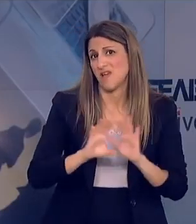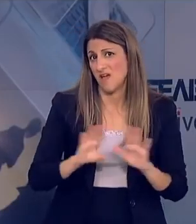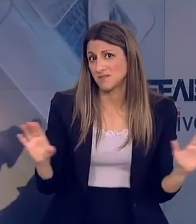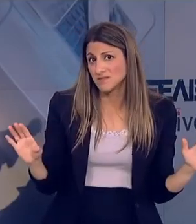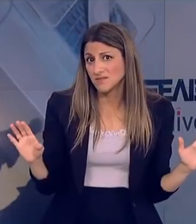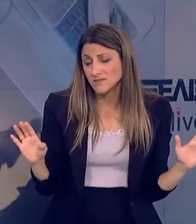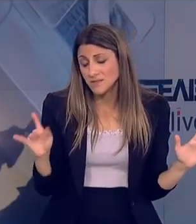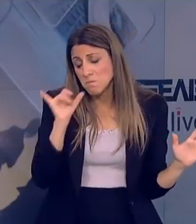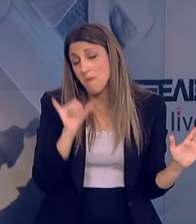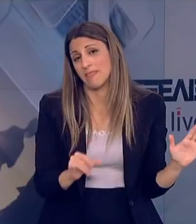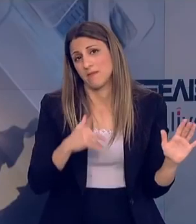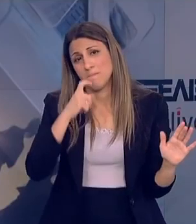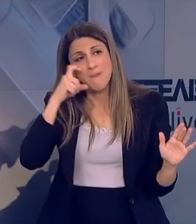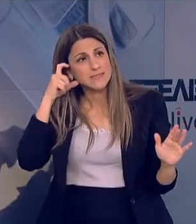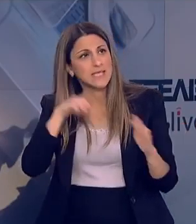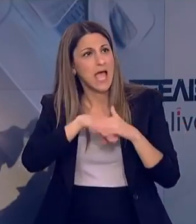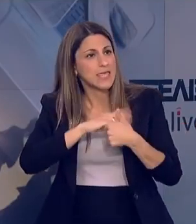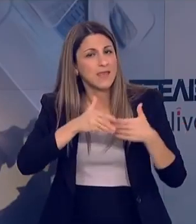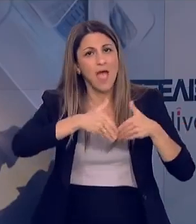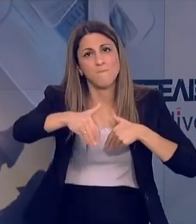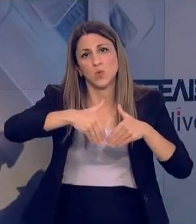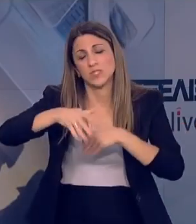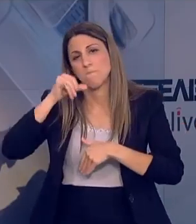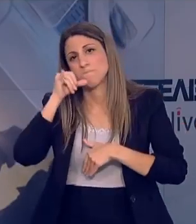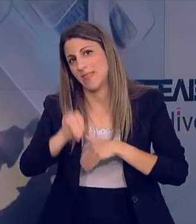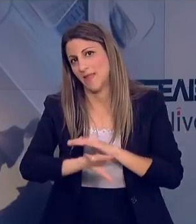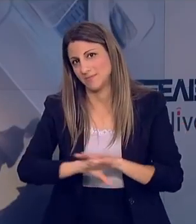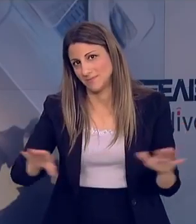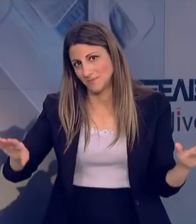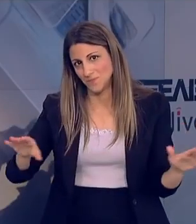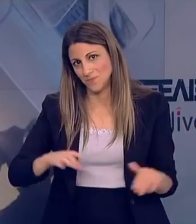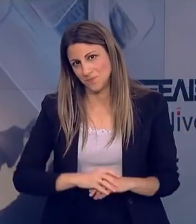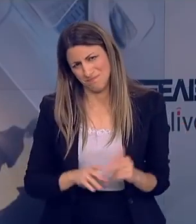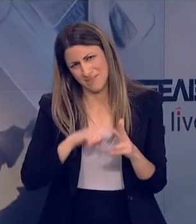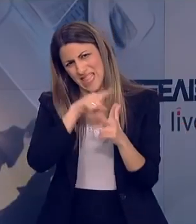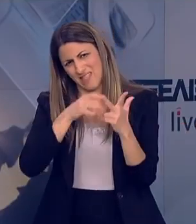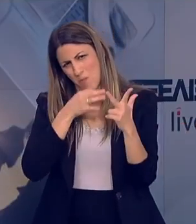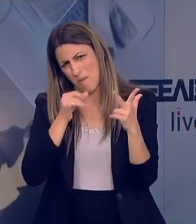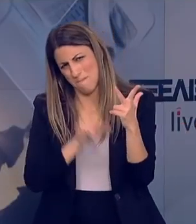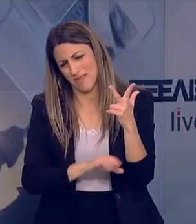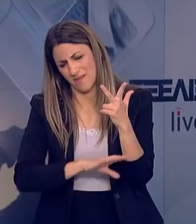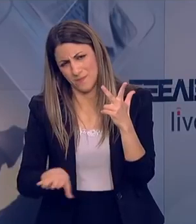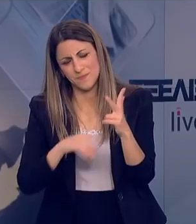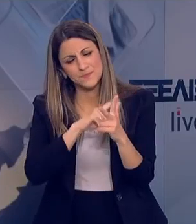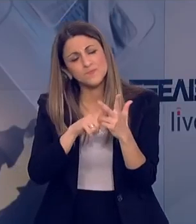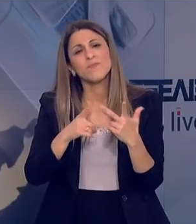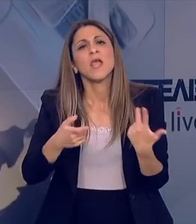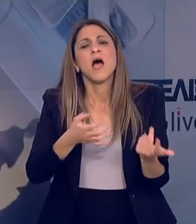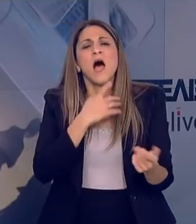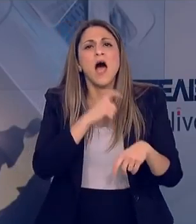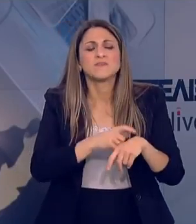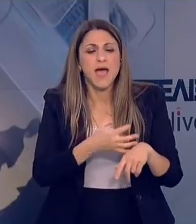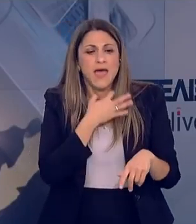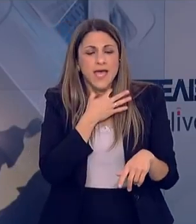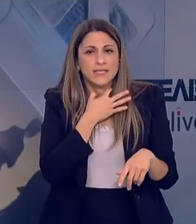η διαδικασία του τουρισμού, και η τήρηση των αποστάσεων. Βλέπετε ότι τώρα έχουμε την ανάγκη να μετακινηθούμε από το